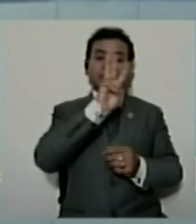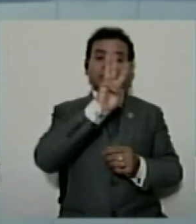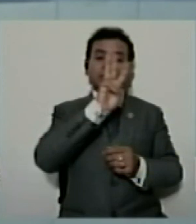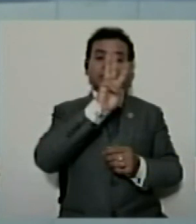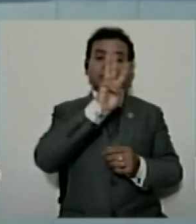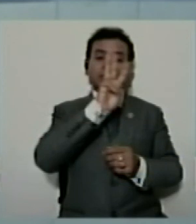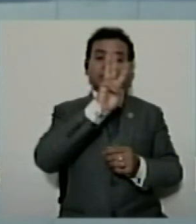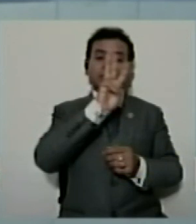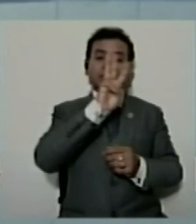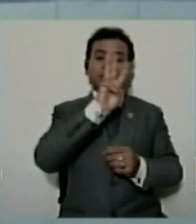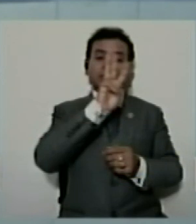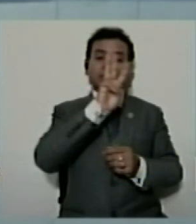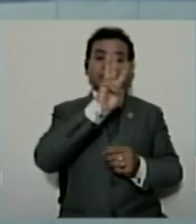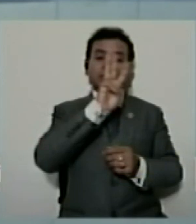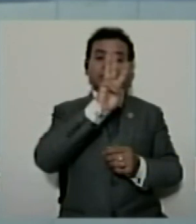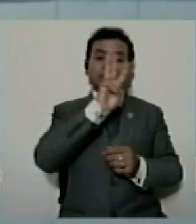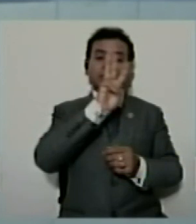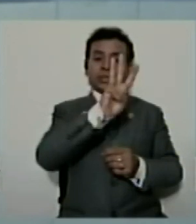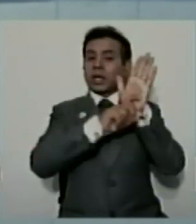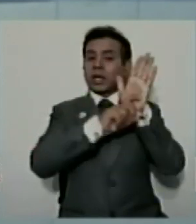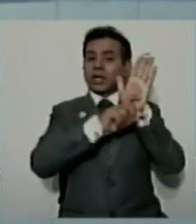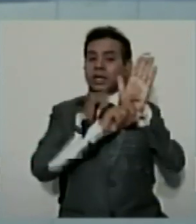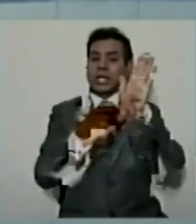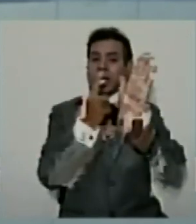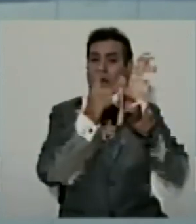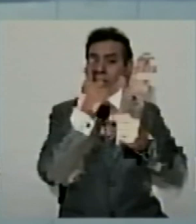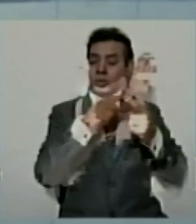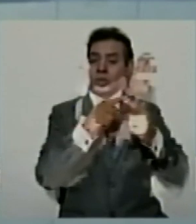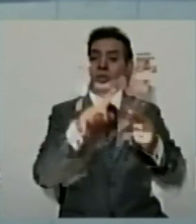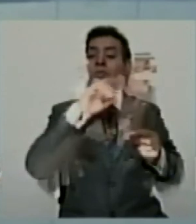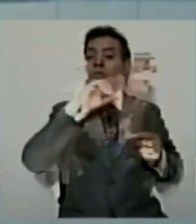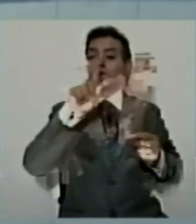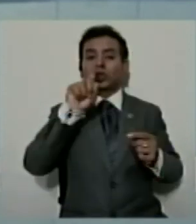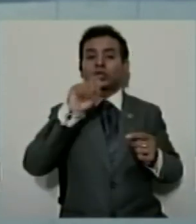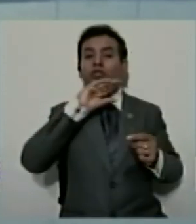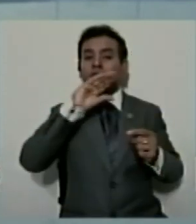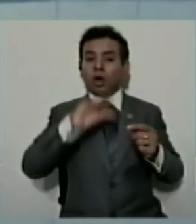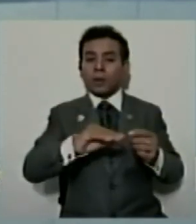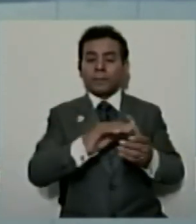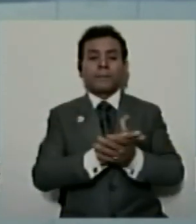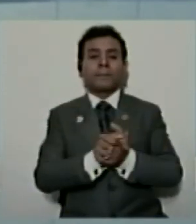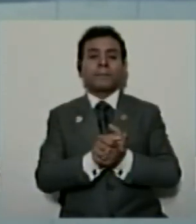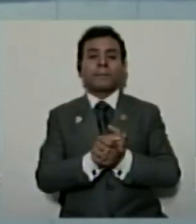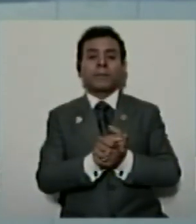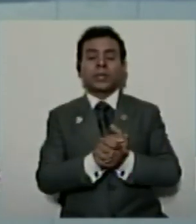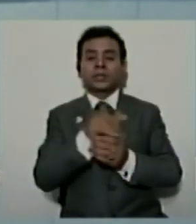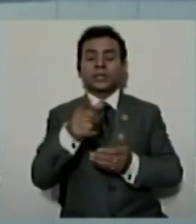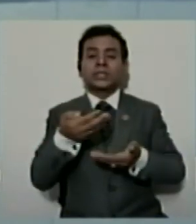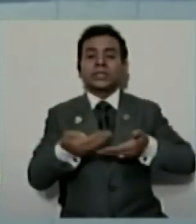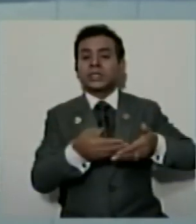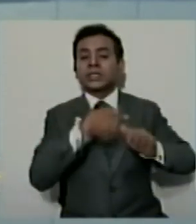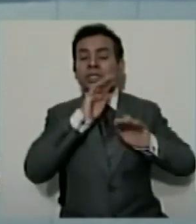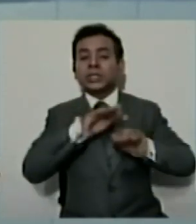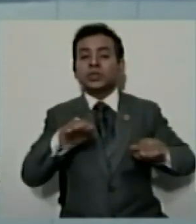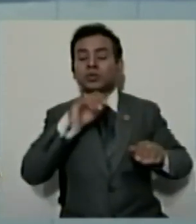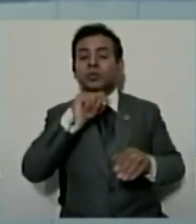আক্রান্ত ছিল এবং তারপরে তার কোভিড পজিটিভ হয়েছে এবং সে মৃত্যুবরণ করেছে। এই শিশুটিকে আল্লাহ বেহেস নসিব করুন। এবং